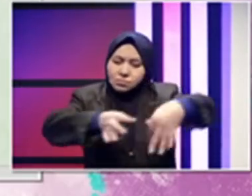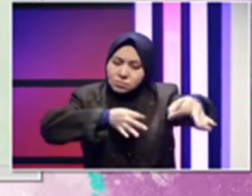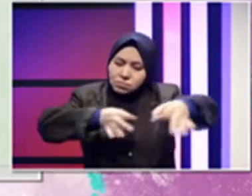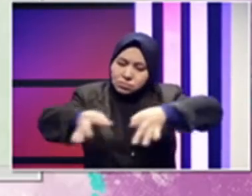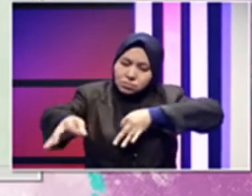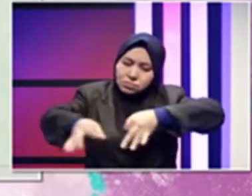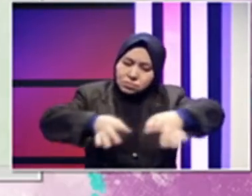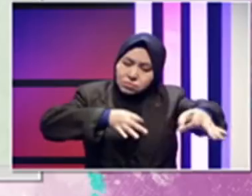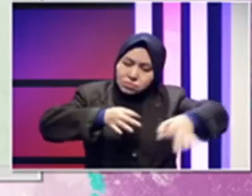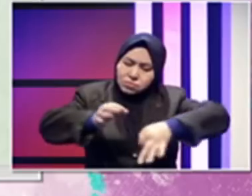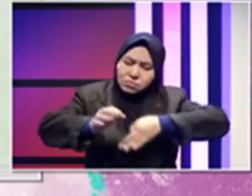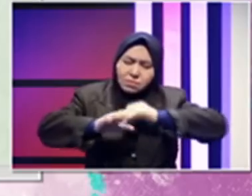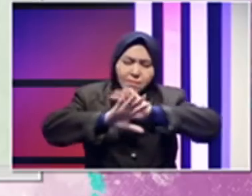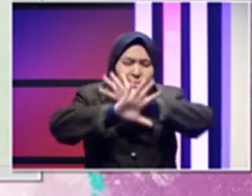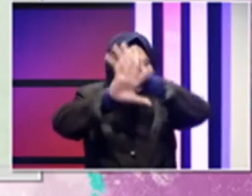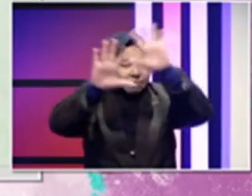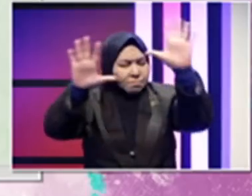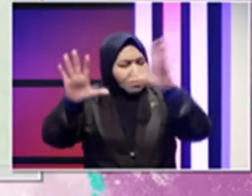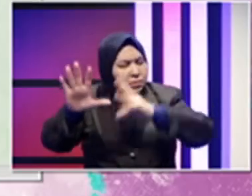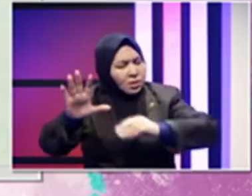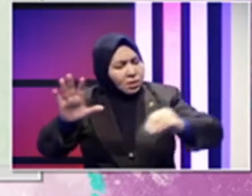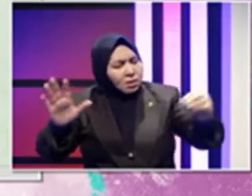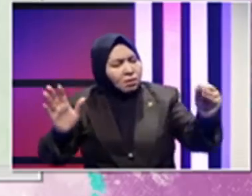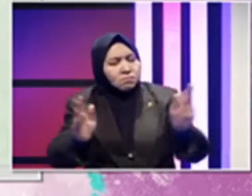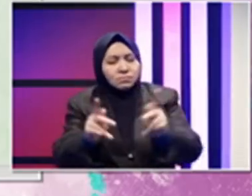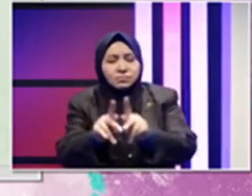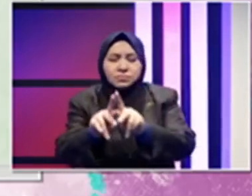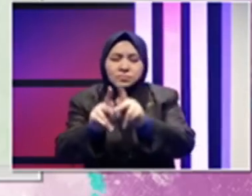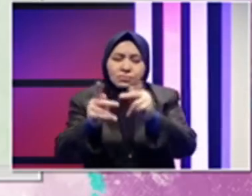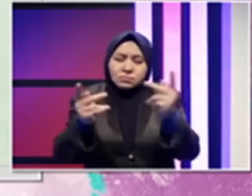جَاءَتْهُمْ رُسُلُهُمْ